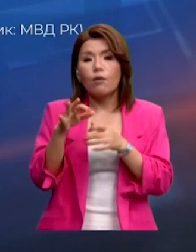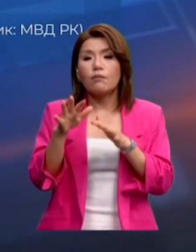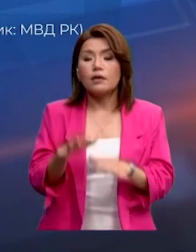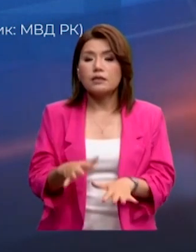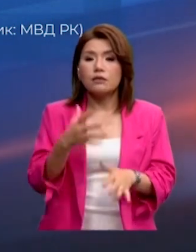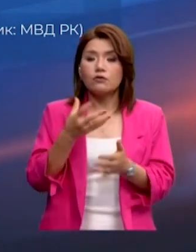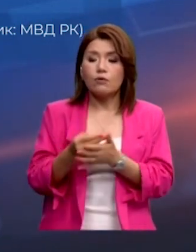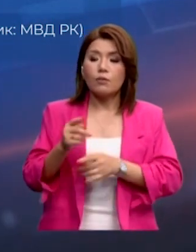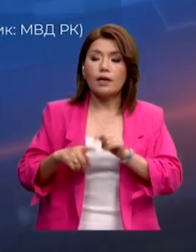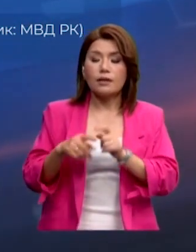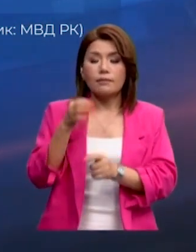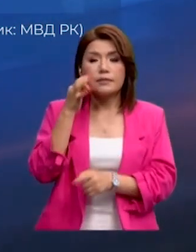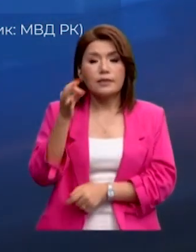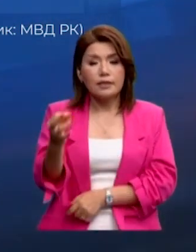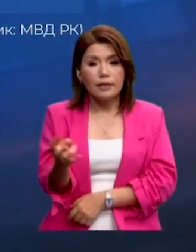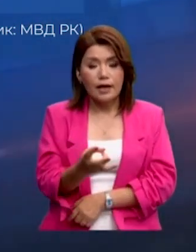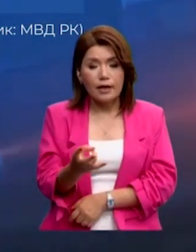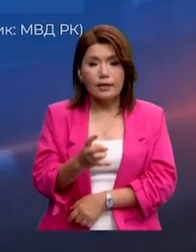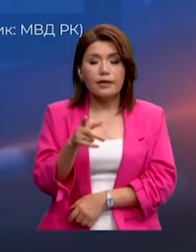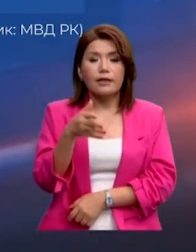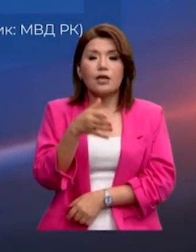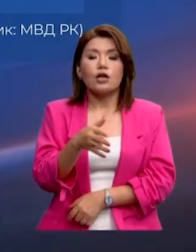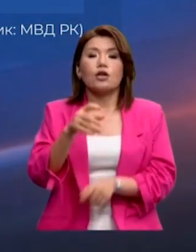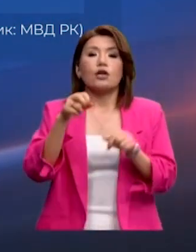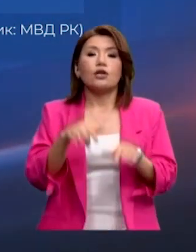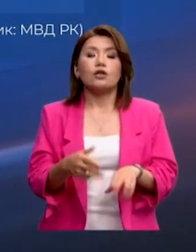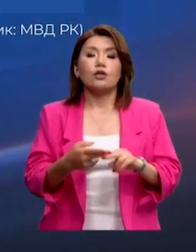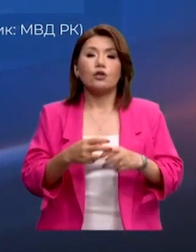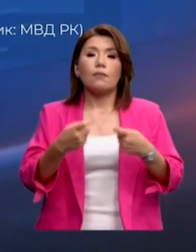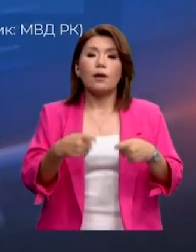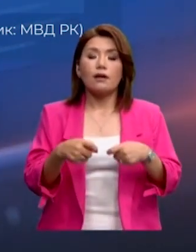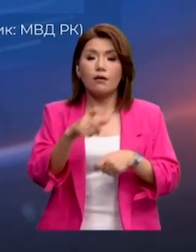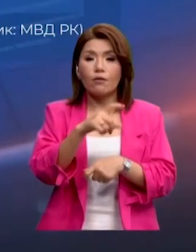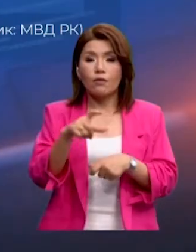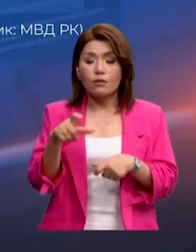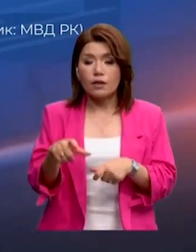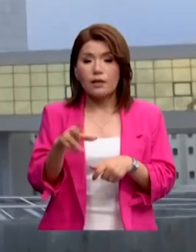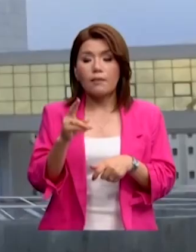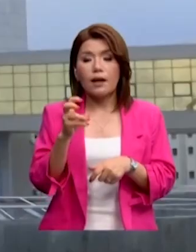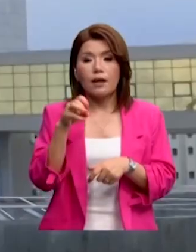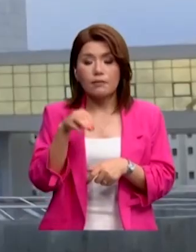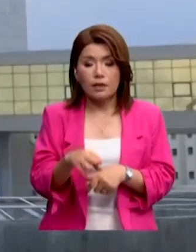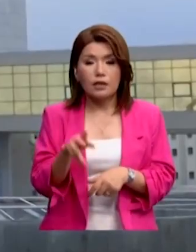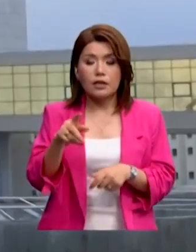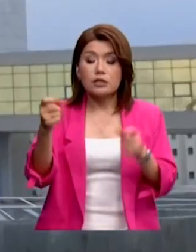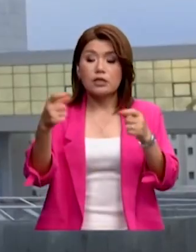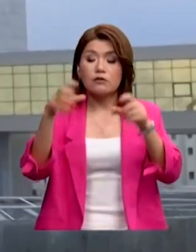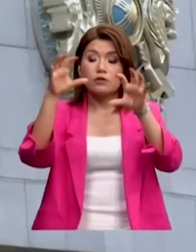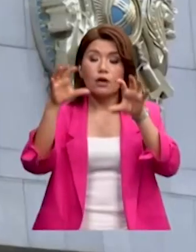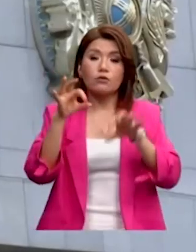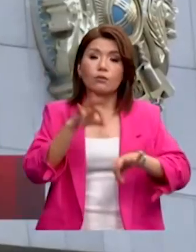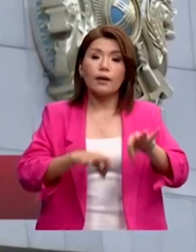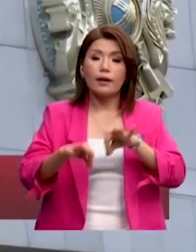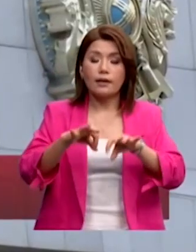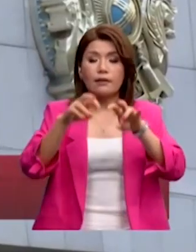местонахождении своим родным. Как ожидается, один из решающих шагов в борьбе с торговлей людьми предпримет парламент. Соответствующий законопроект находится